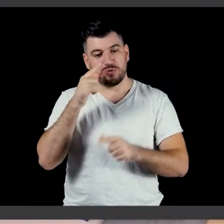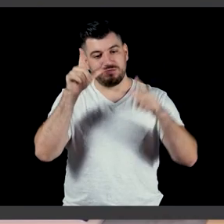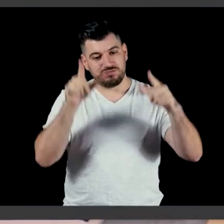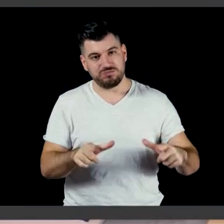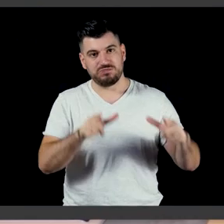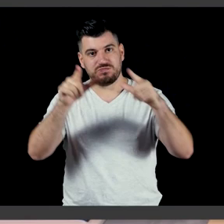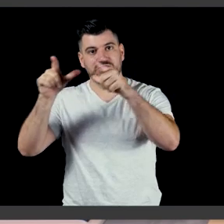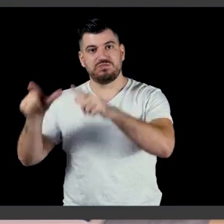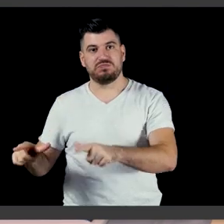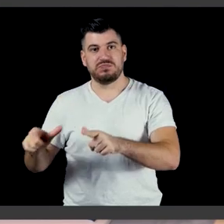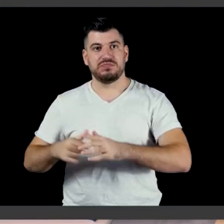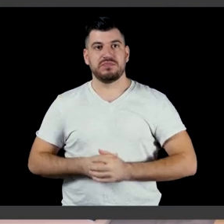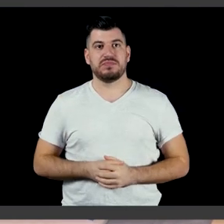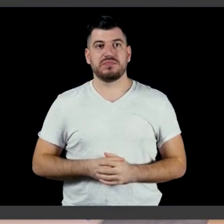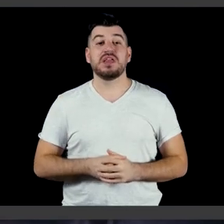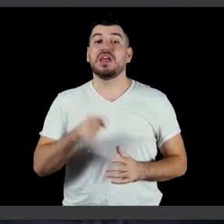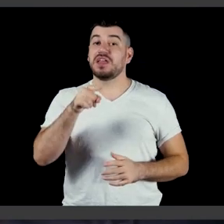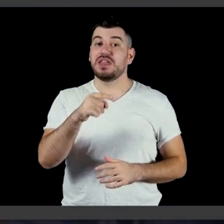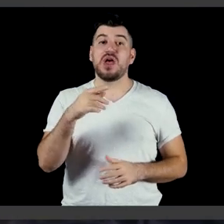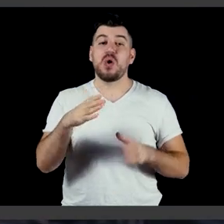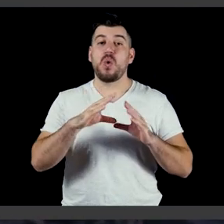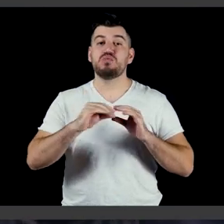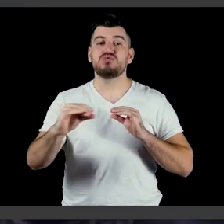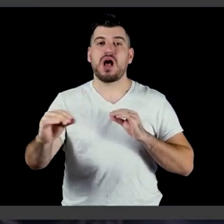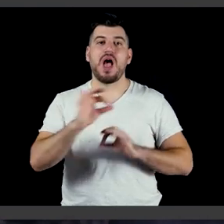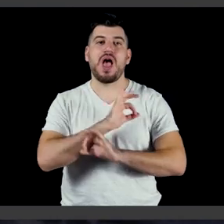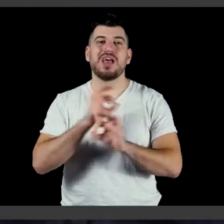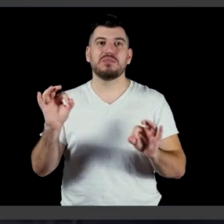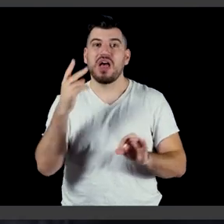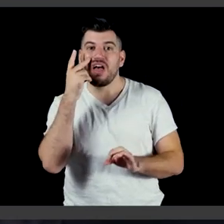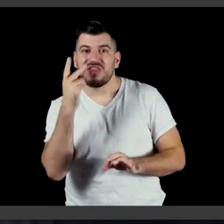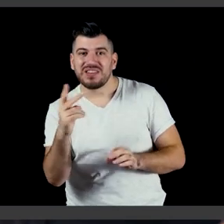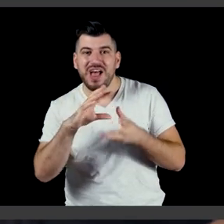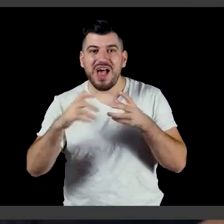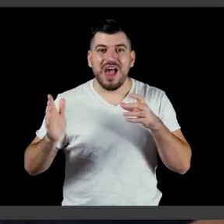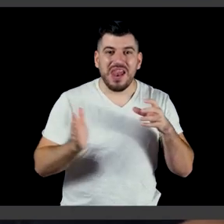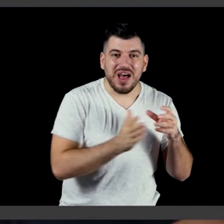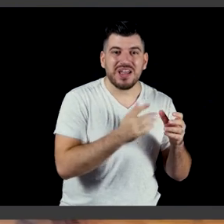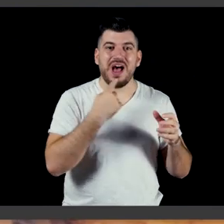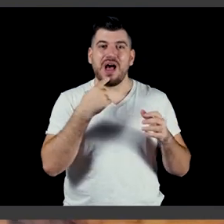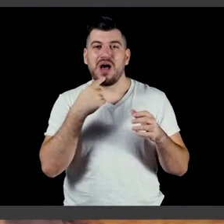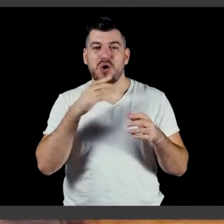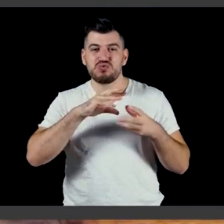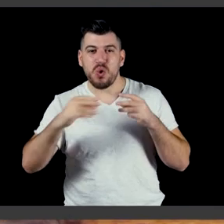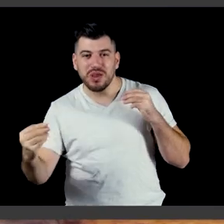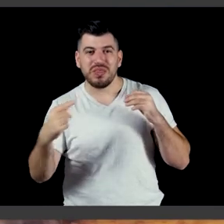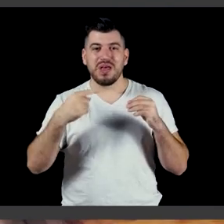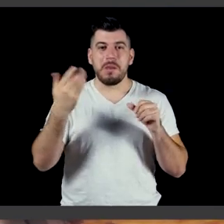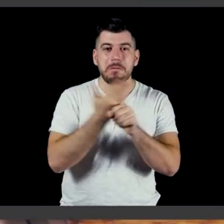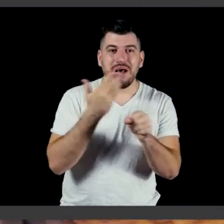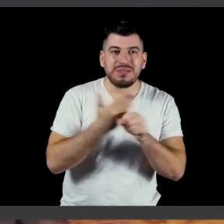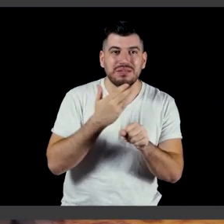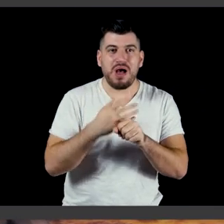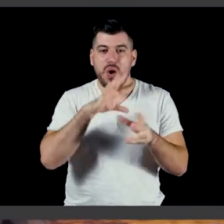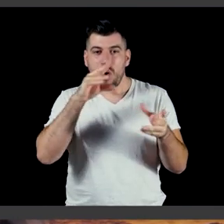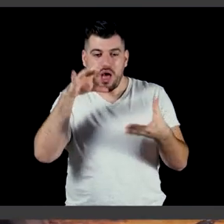Και ο μουσακάς μου είναι έτοιμος, κοιτάξτε εδώ. Μπορείς να δεις όλα τα λαχανικά, το κολοκύθι, τη μελιτζάνα, την πατάτα. Ο κιμάς έχει